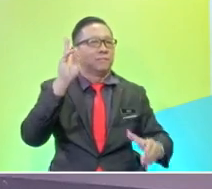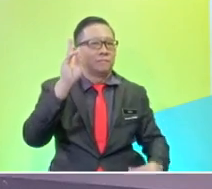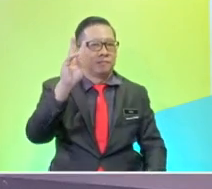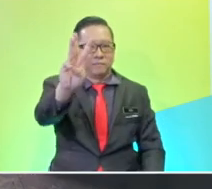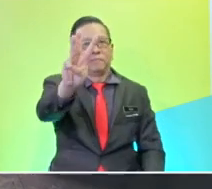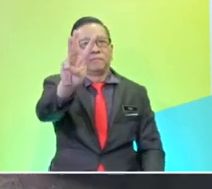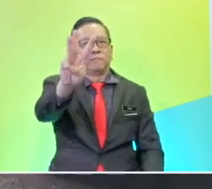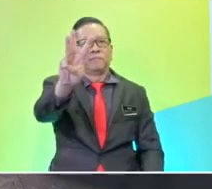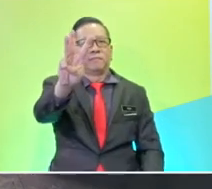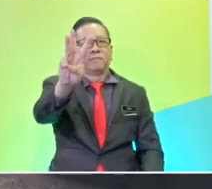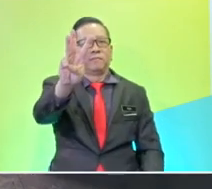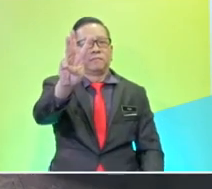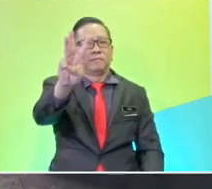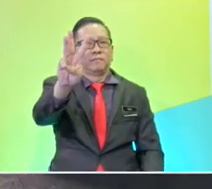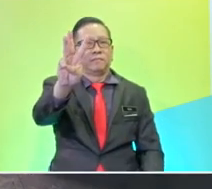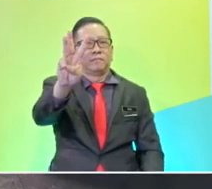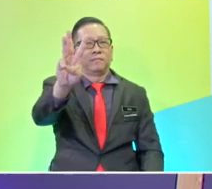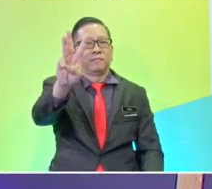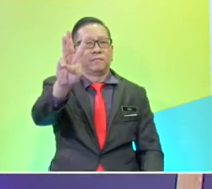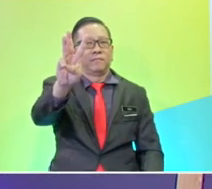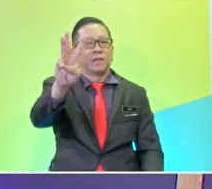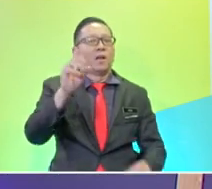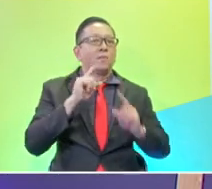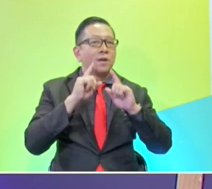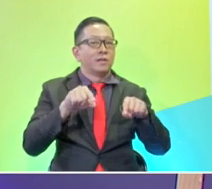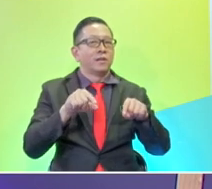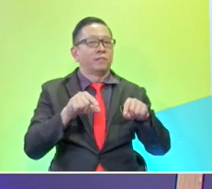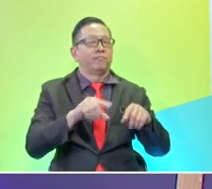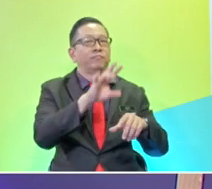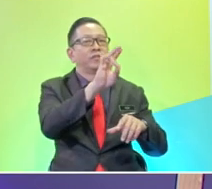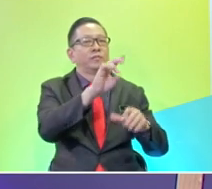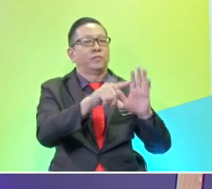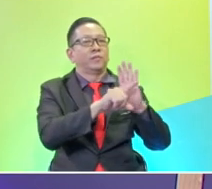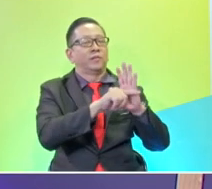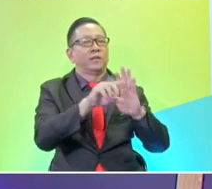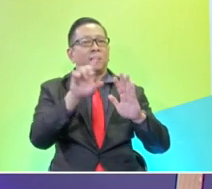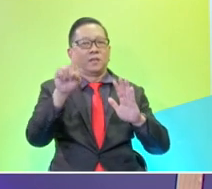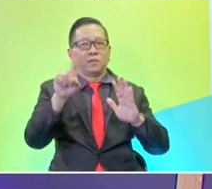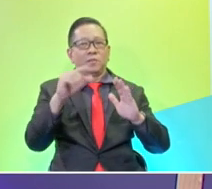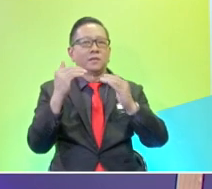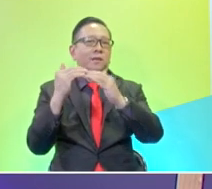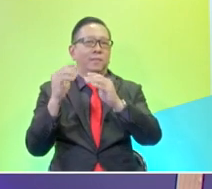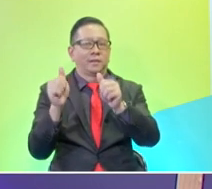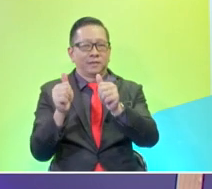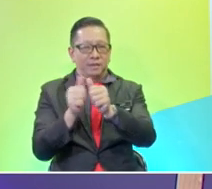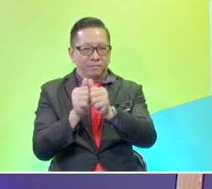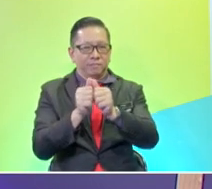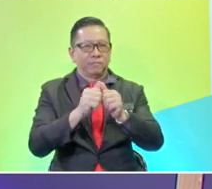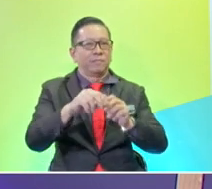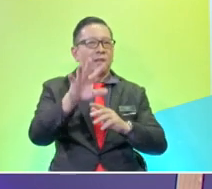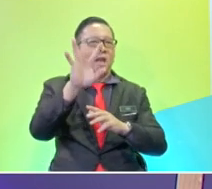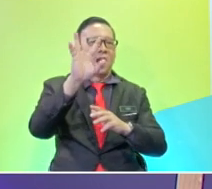hah jadi jawaban kepada soal ini 7 tula satu sama dengan